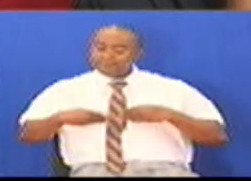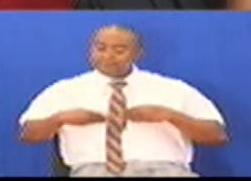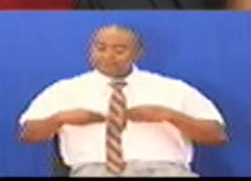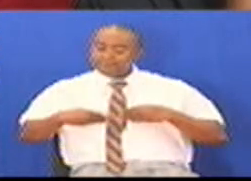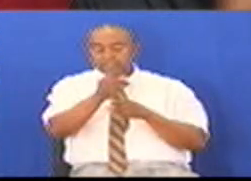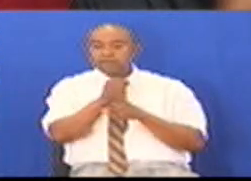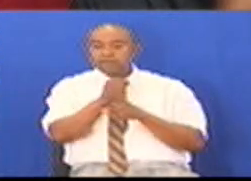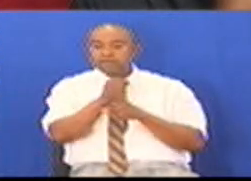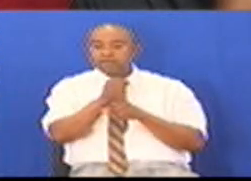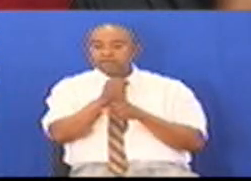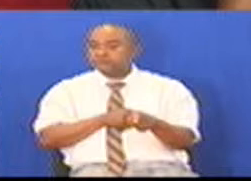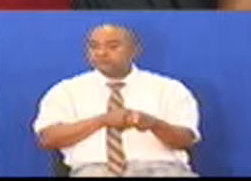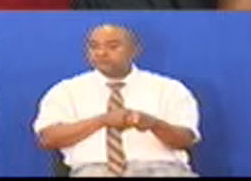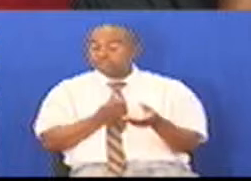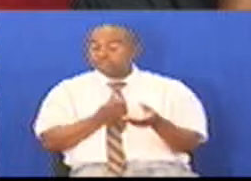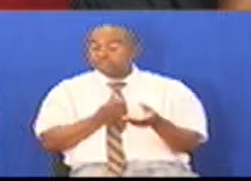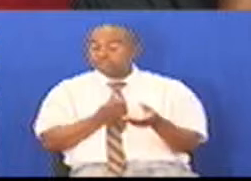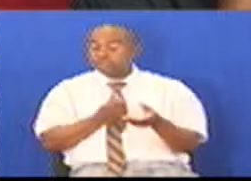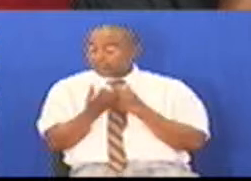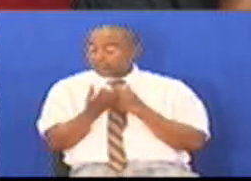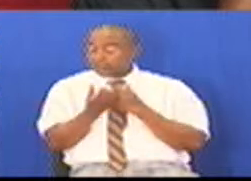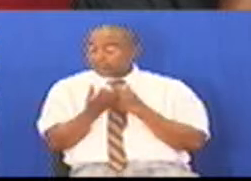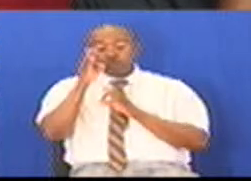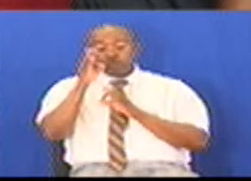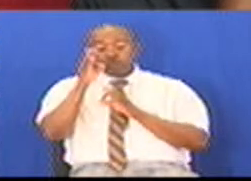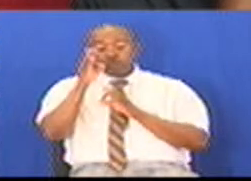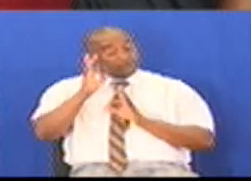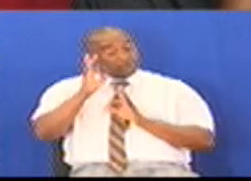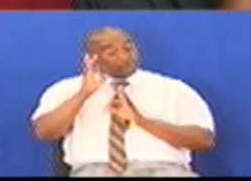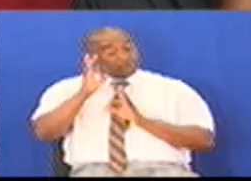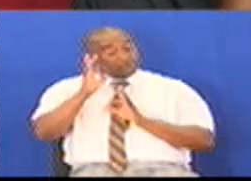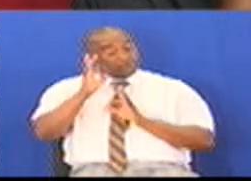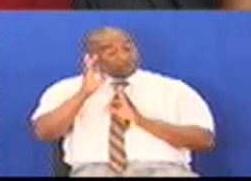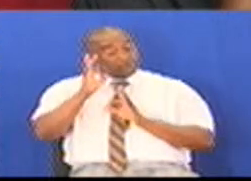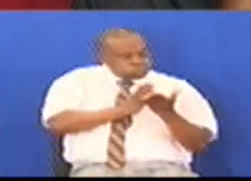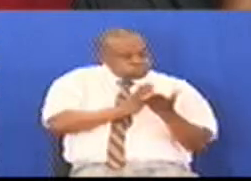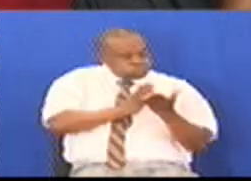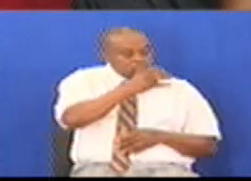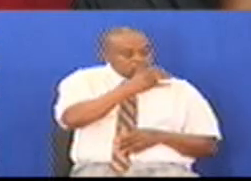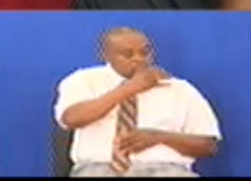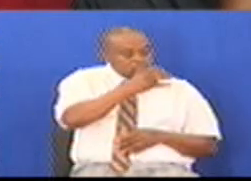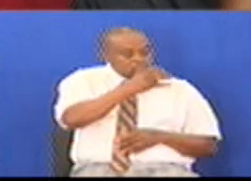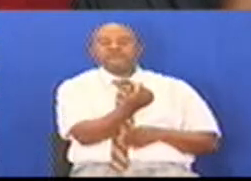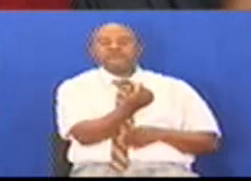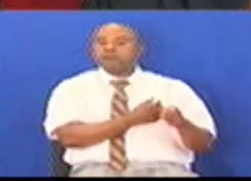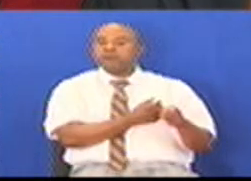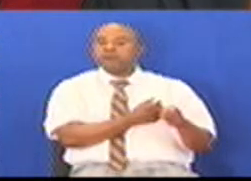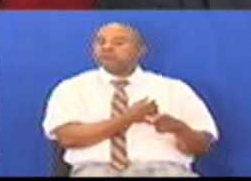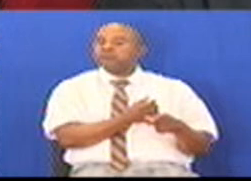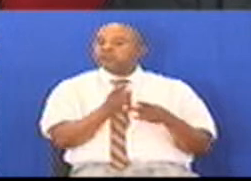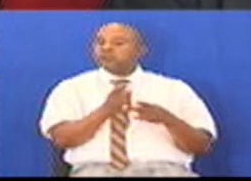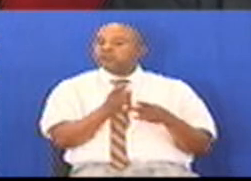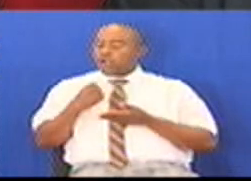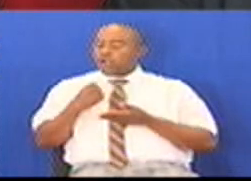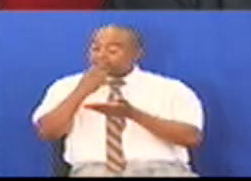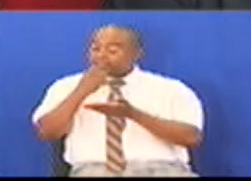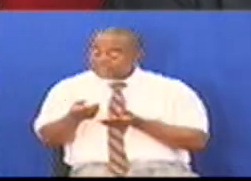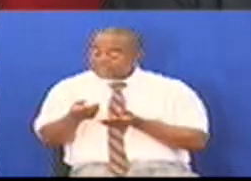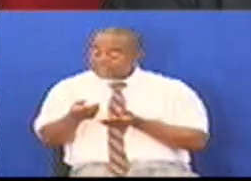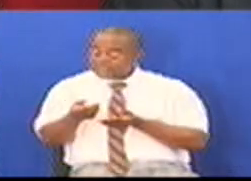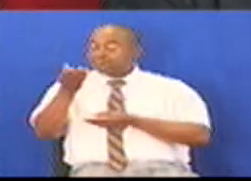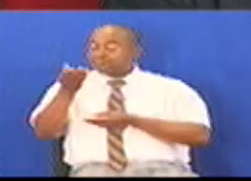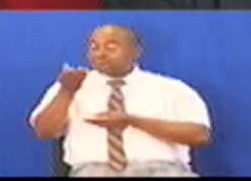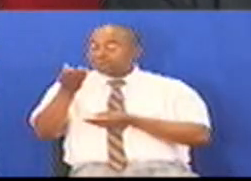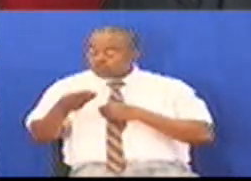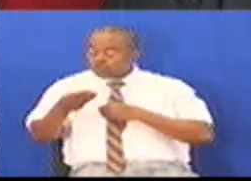bunge lako tukufu ili kuishauri serikali kabla hayajapitishwa na mawaziri wa fedha, uwekezaji, biashara na uchumi